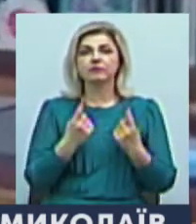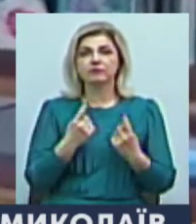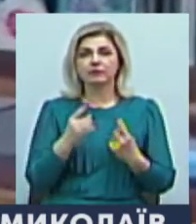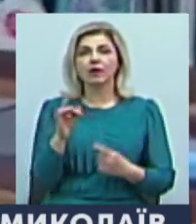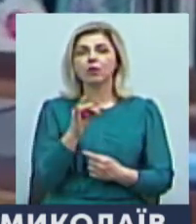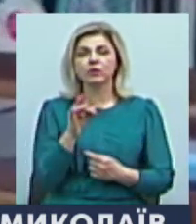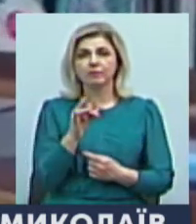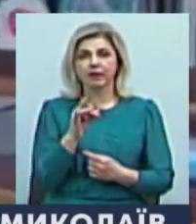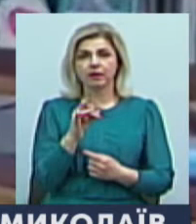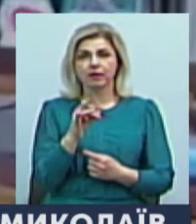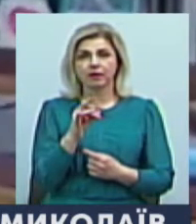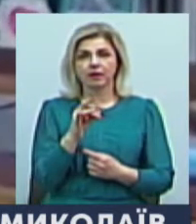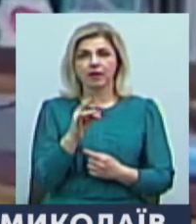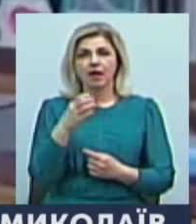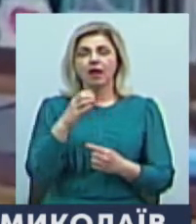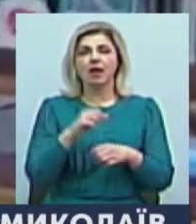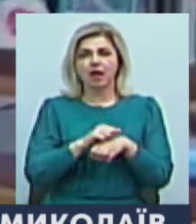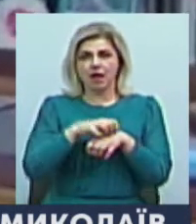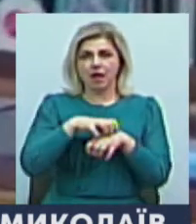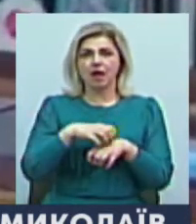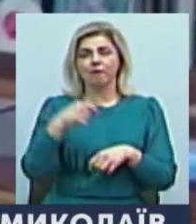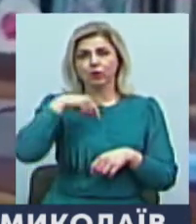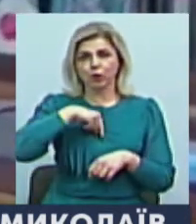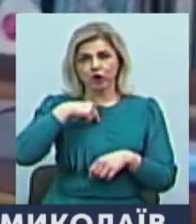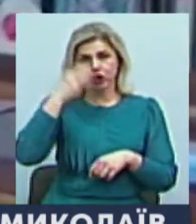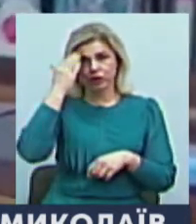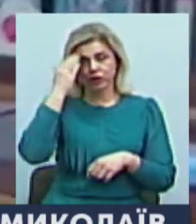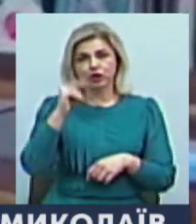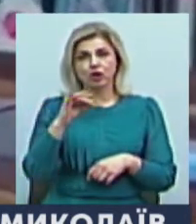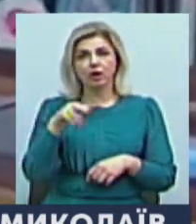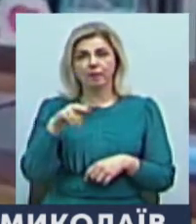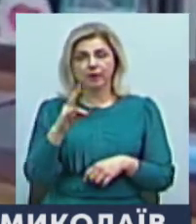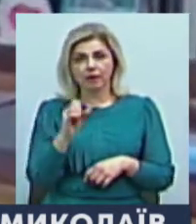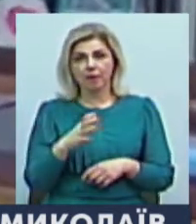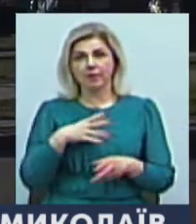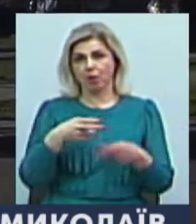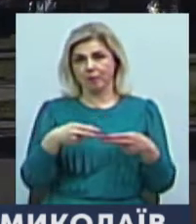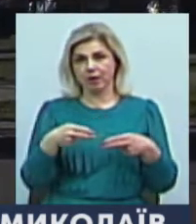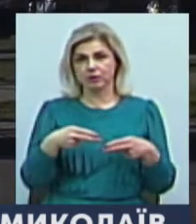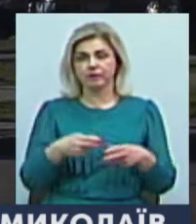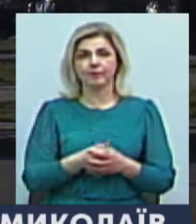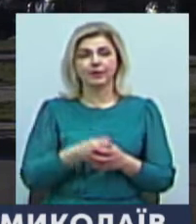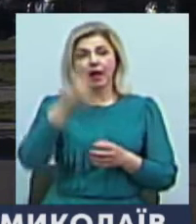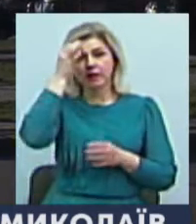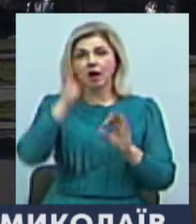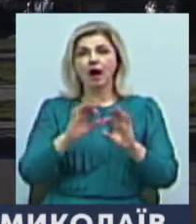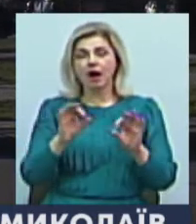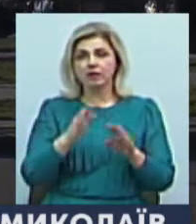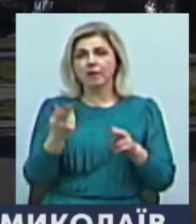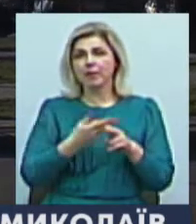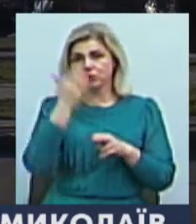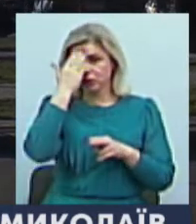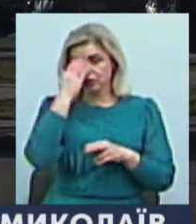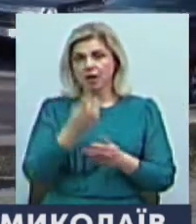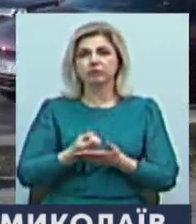великих розмірів субдуральна гематома внутрічерепна та була прооперована. Нагадаємо, непритомного хлопця